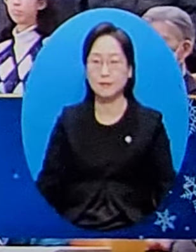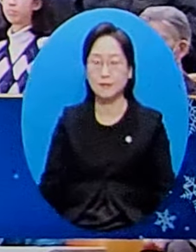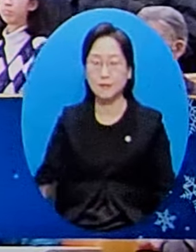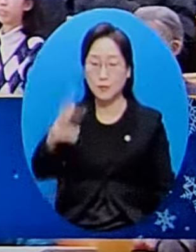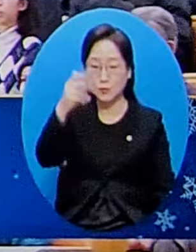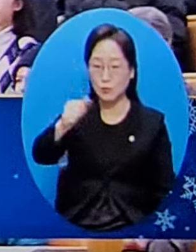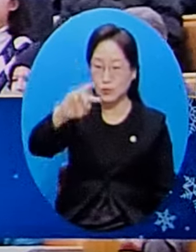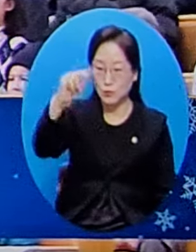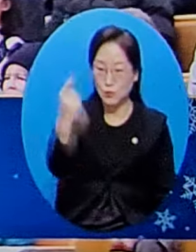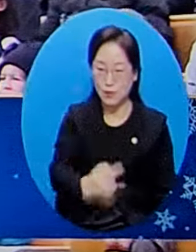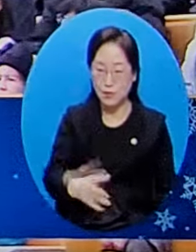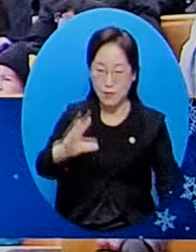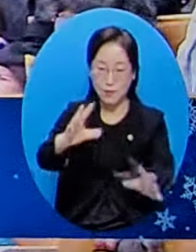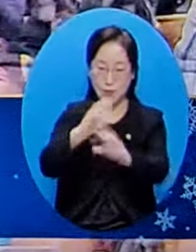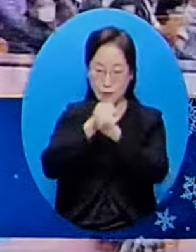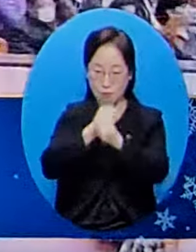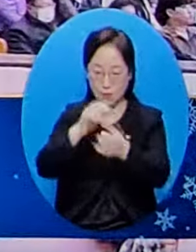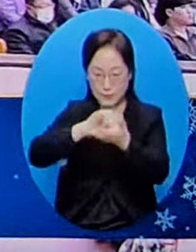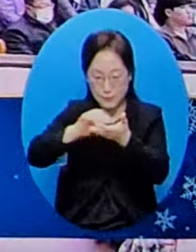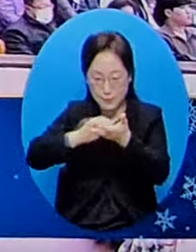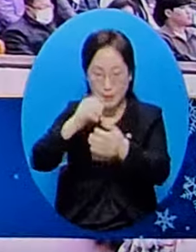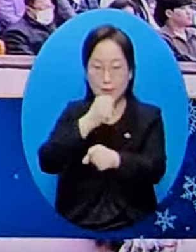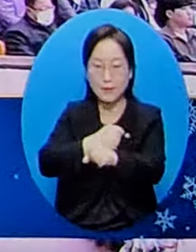주인이 돌아와 결산할 때,